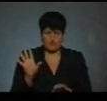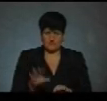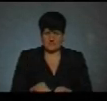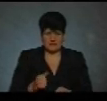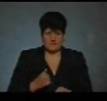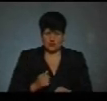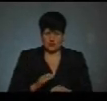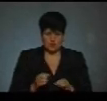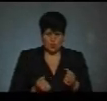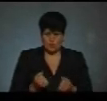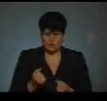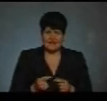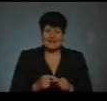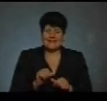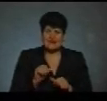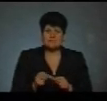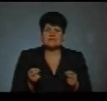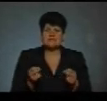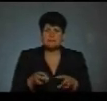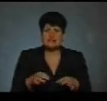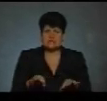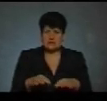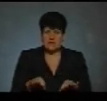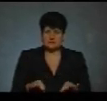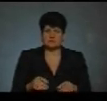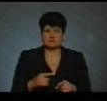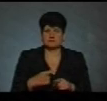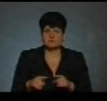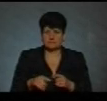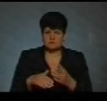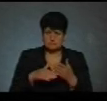автомобілі, окрім спецтранспорту, екстрених служб,